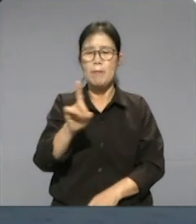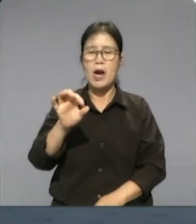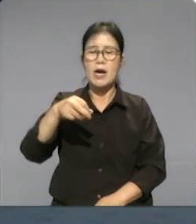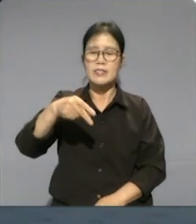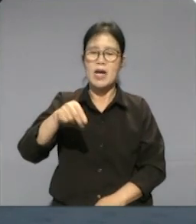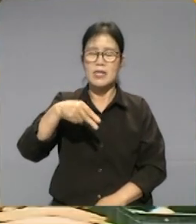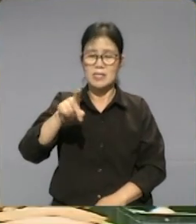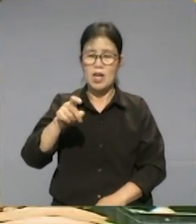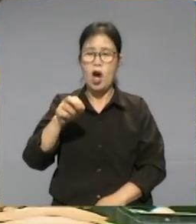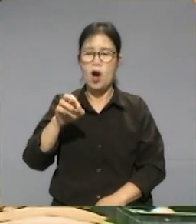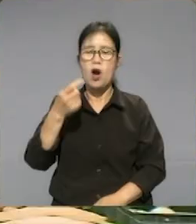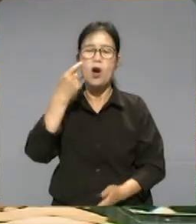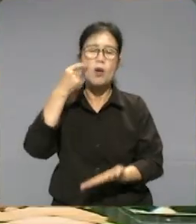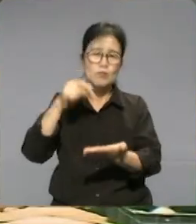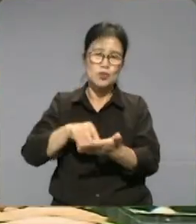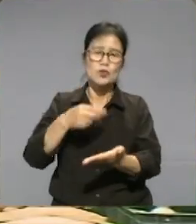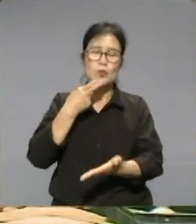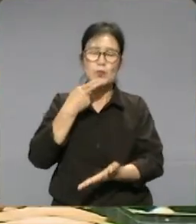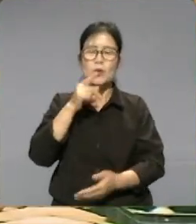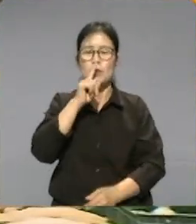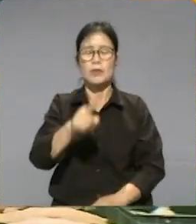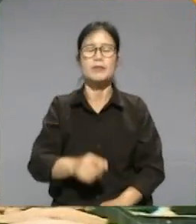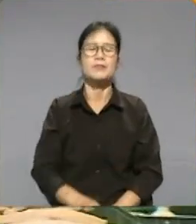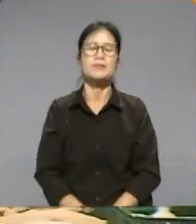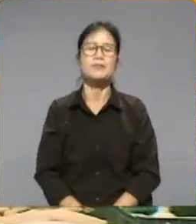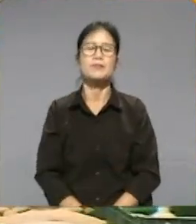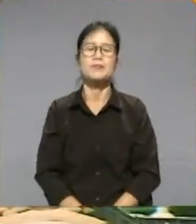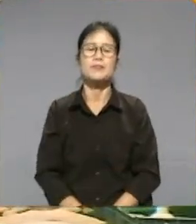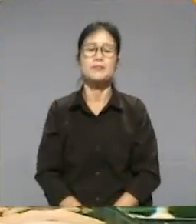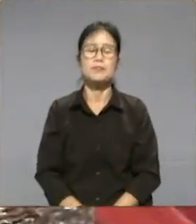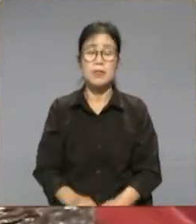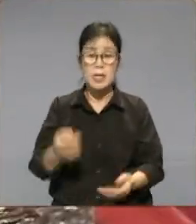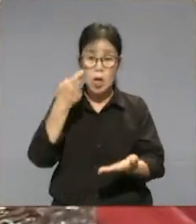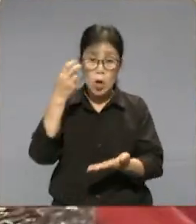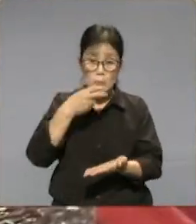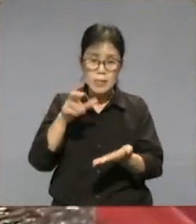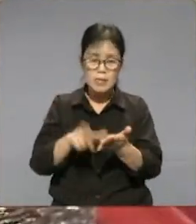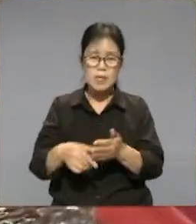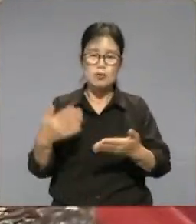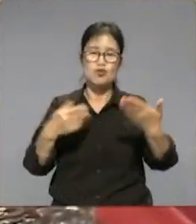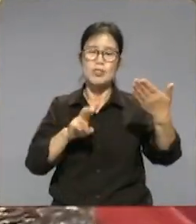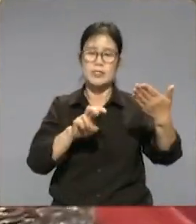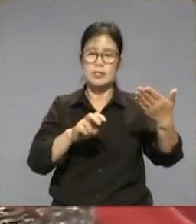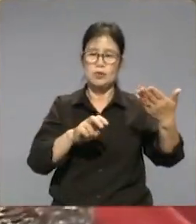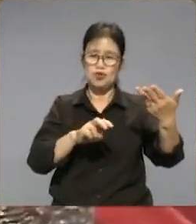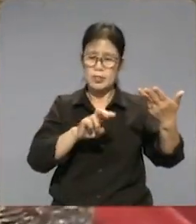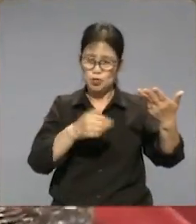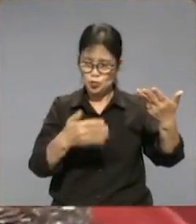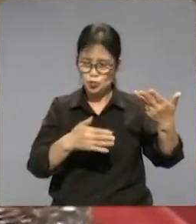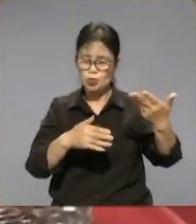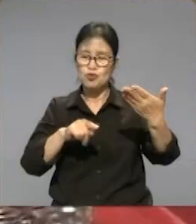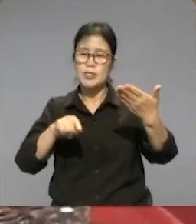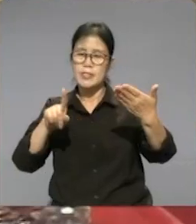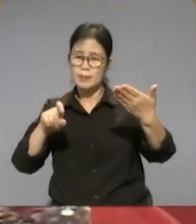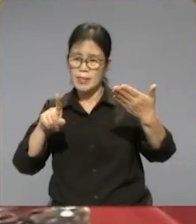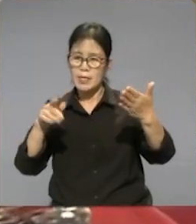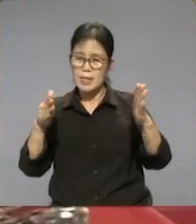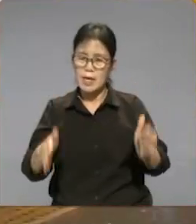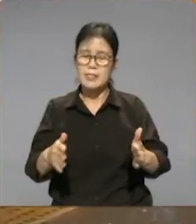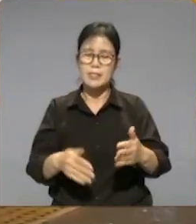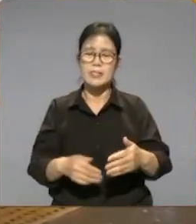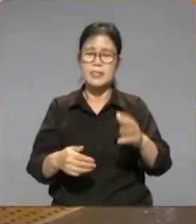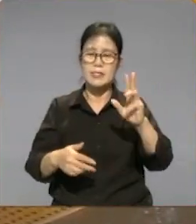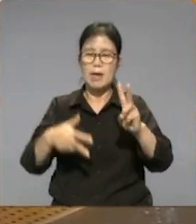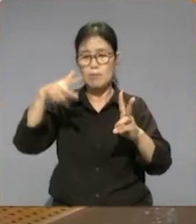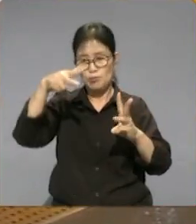물질이 검출되지 않았다고 밝혔습니다. 이번 검사는 지난달 29일부터 이달 11일까지 3주간